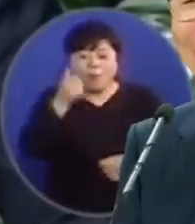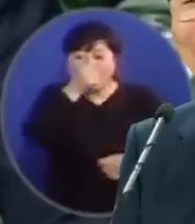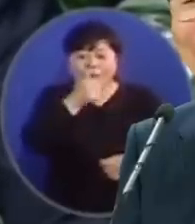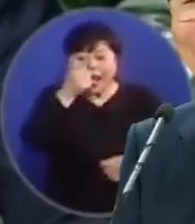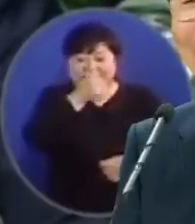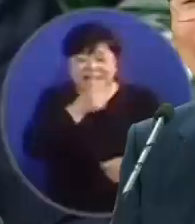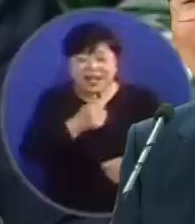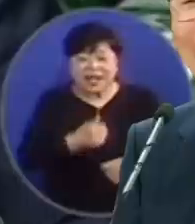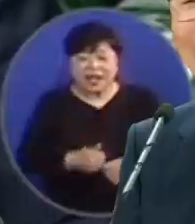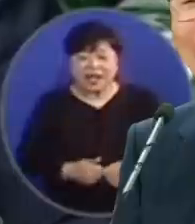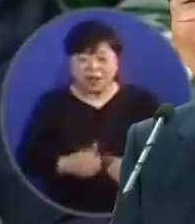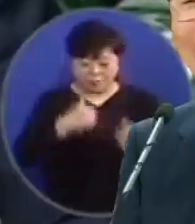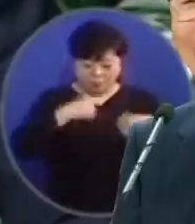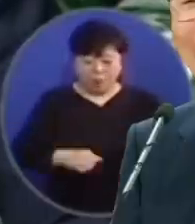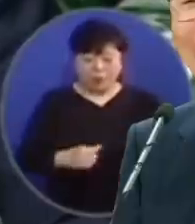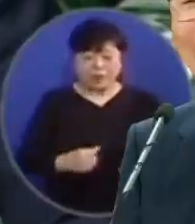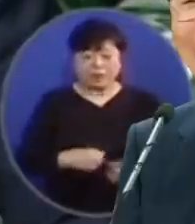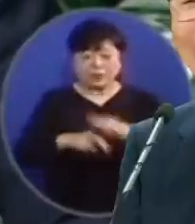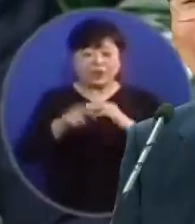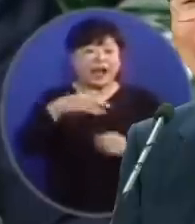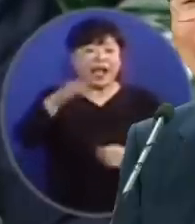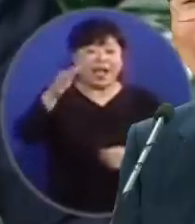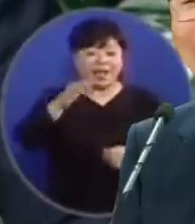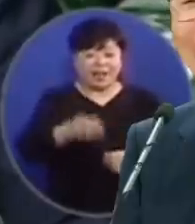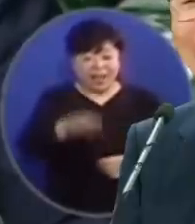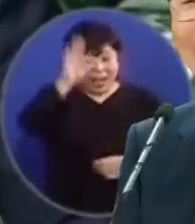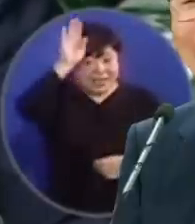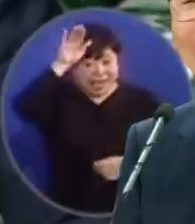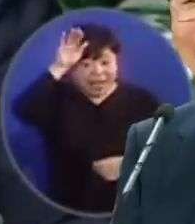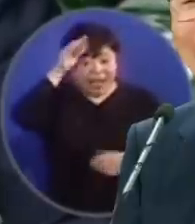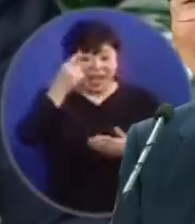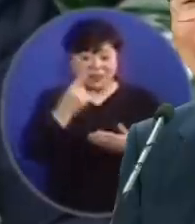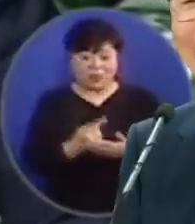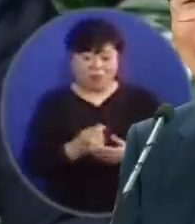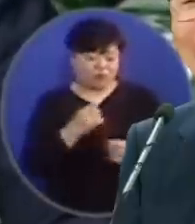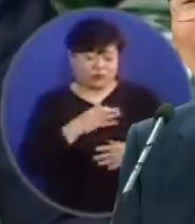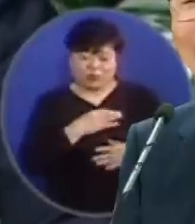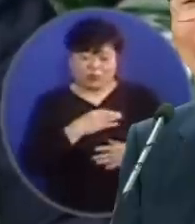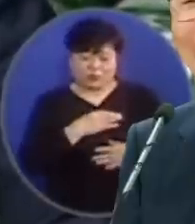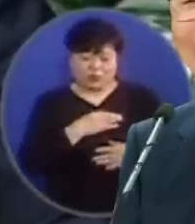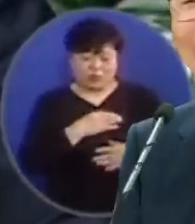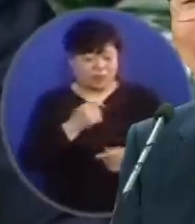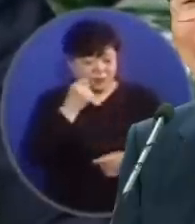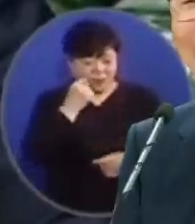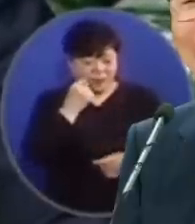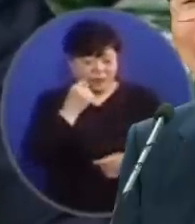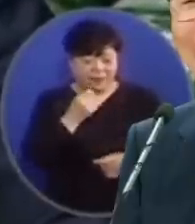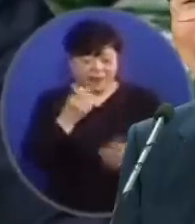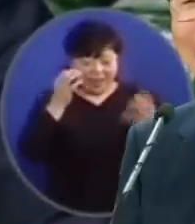그래가지고 결국에는 고양이가 물러갑니다. 심지어는 개까지 새끼를 품은